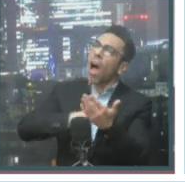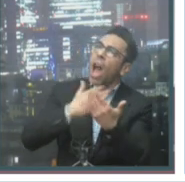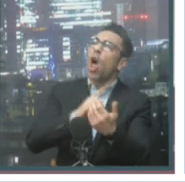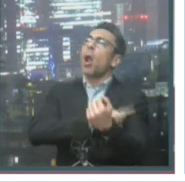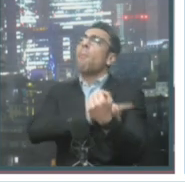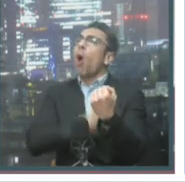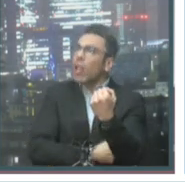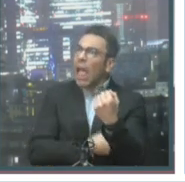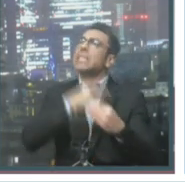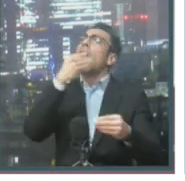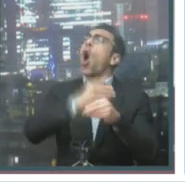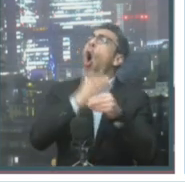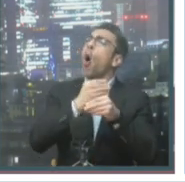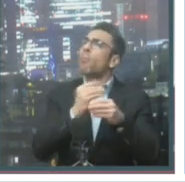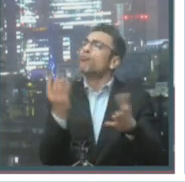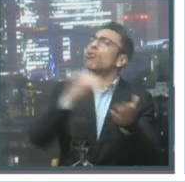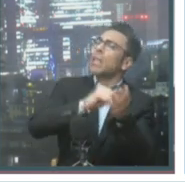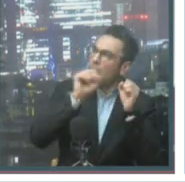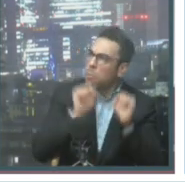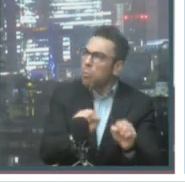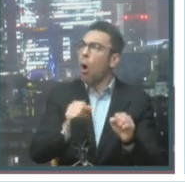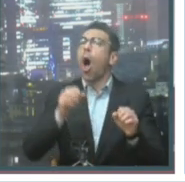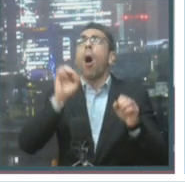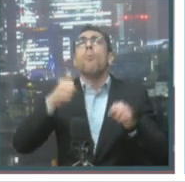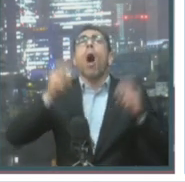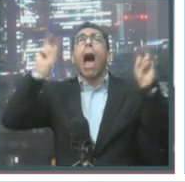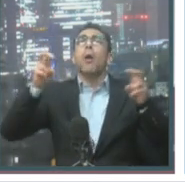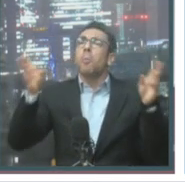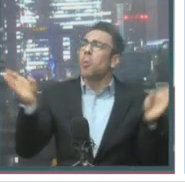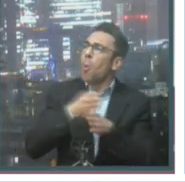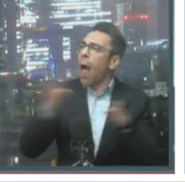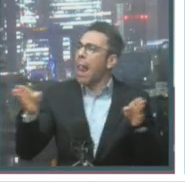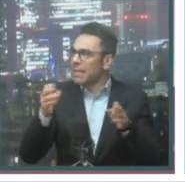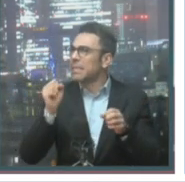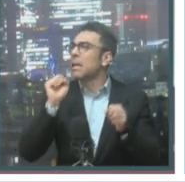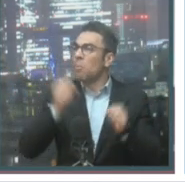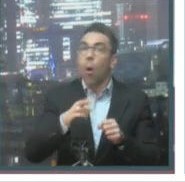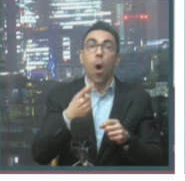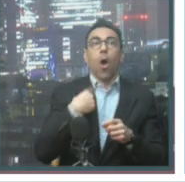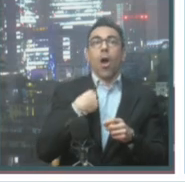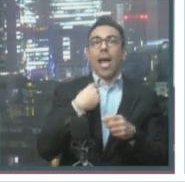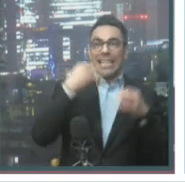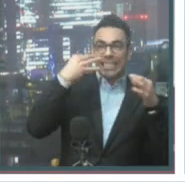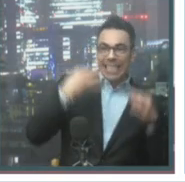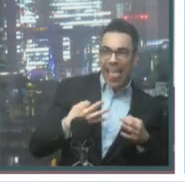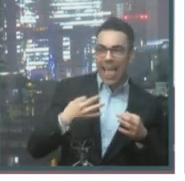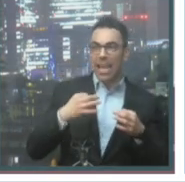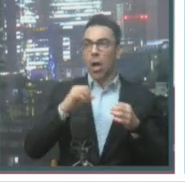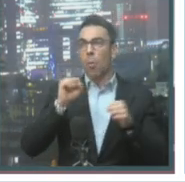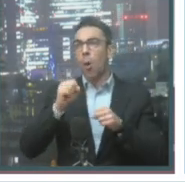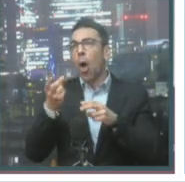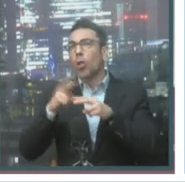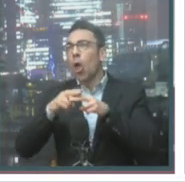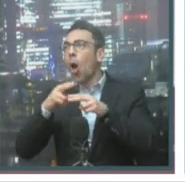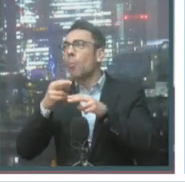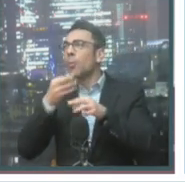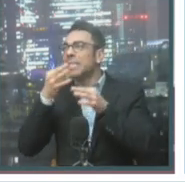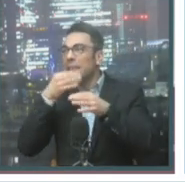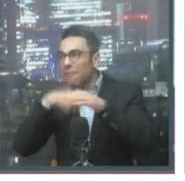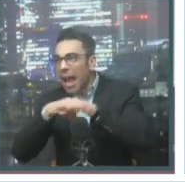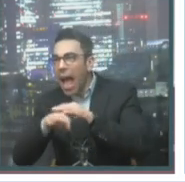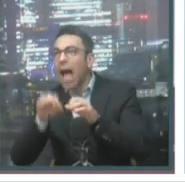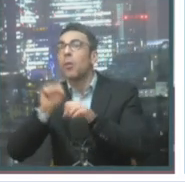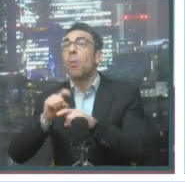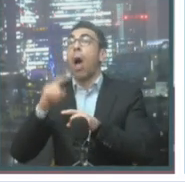comicità a fare qualsiasi tipo di discorso se io do tutto più senso a volte anche un po magari